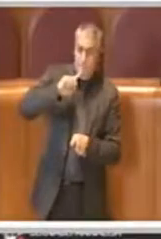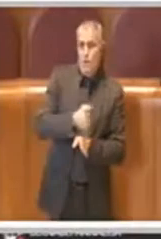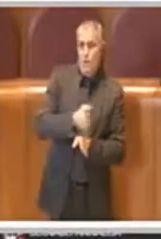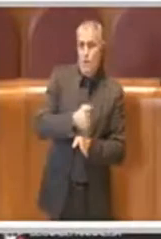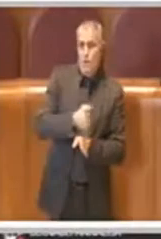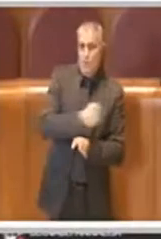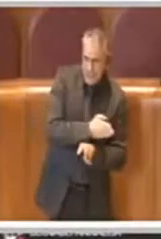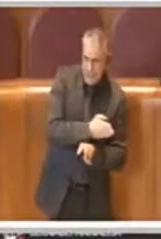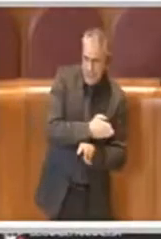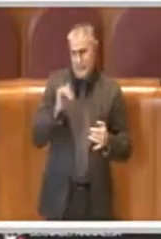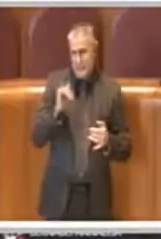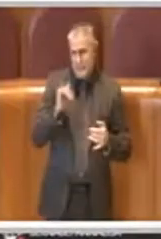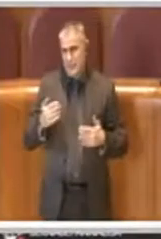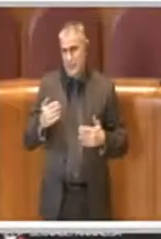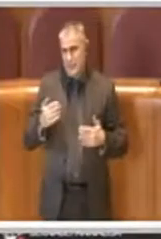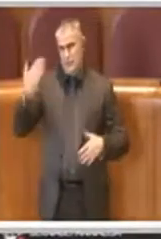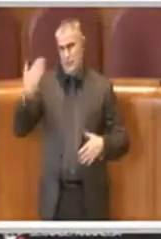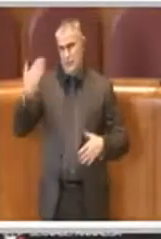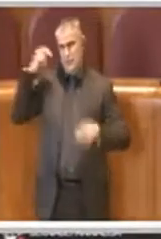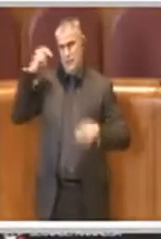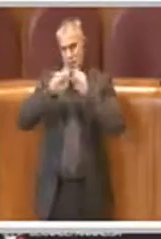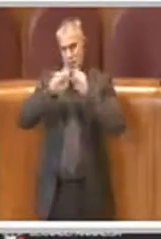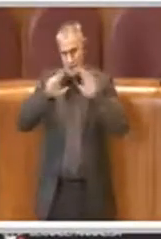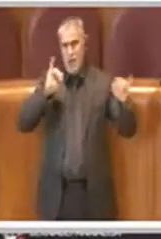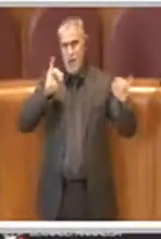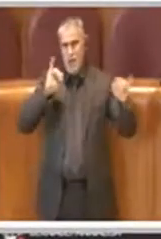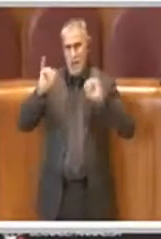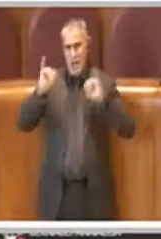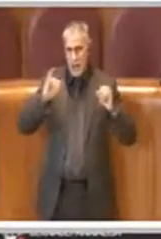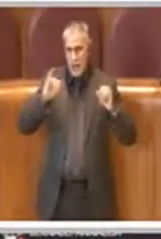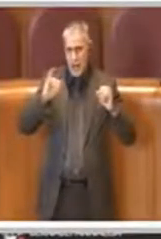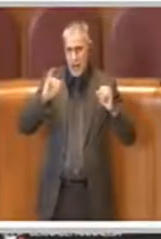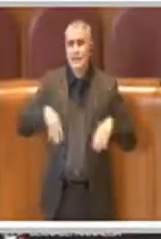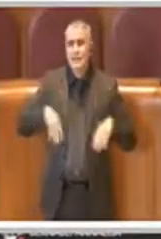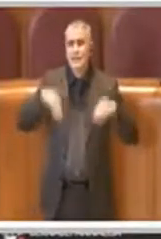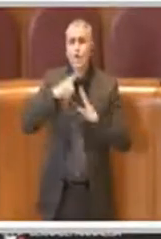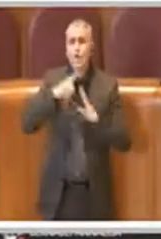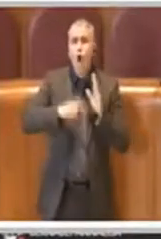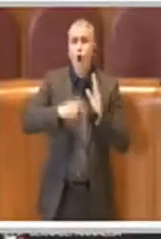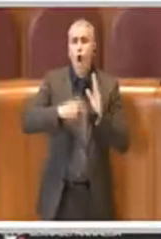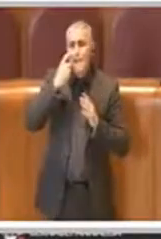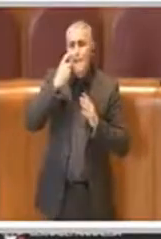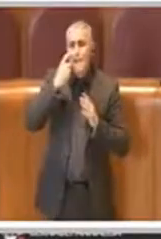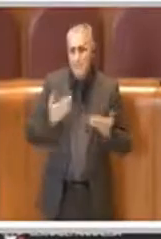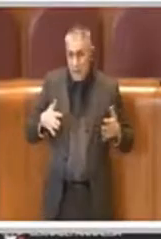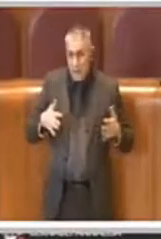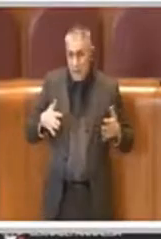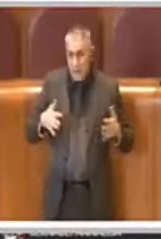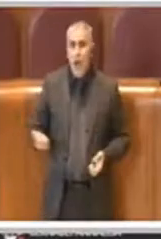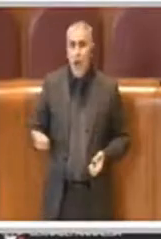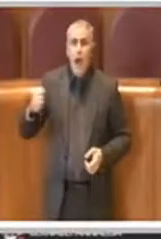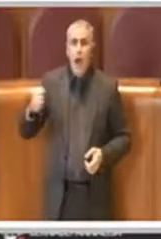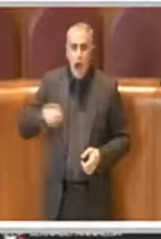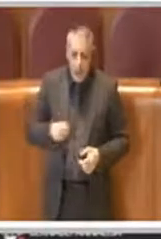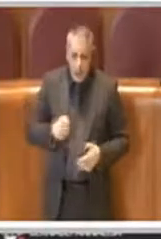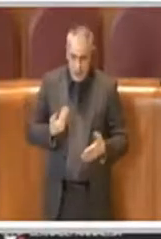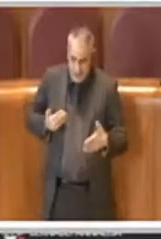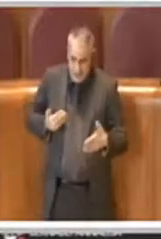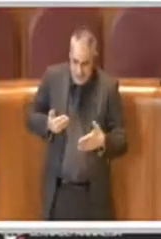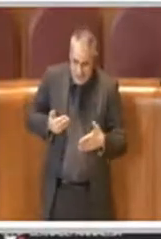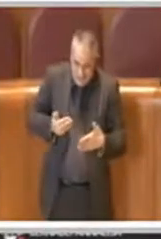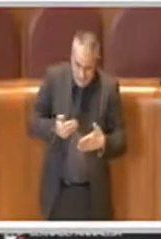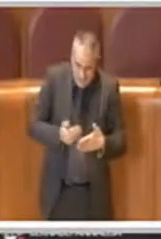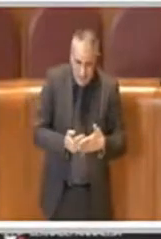degli alert in tal senso, ripeto, con una commissione mobilità i primi giorni di novembre, e invece ci ritroviamo ancora una volta noi a votare